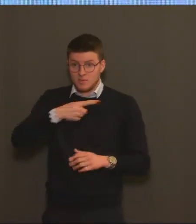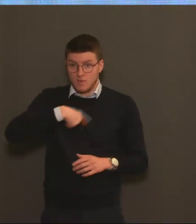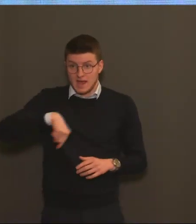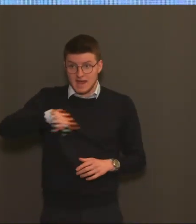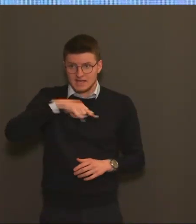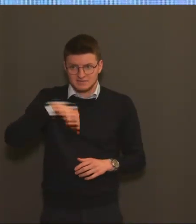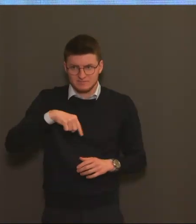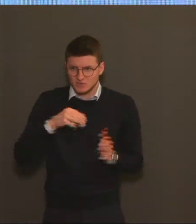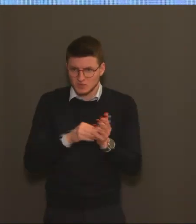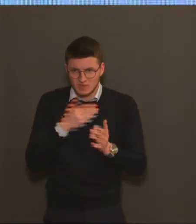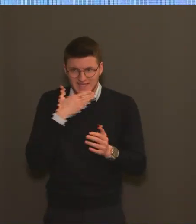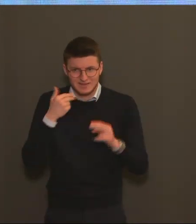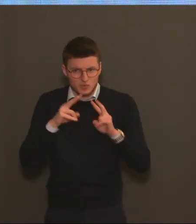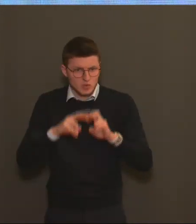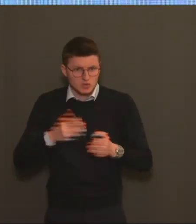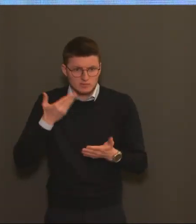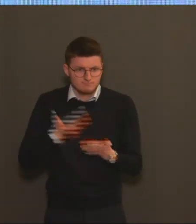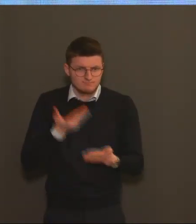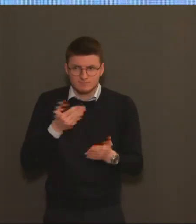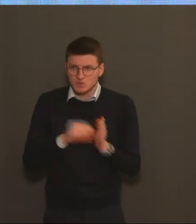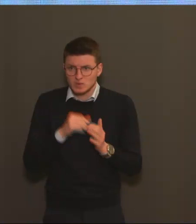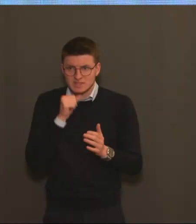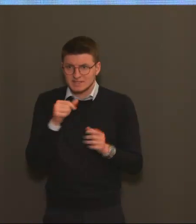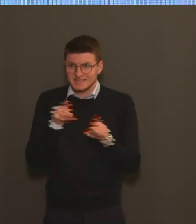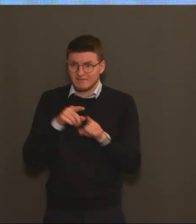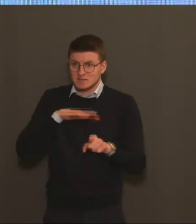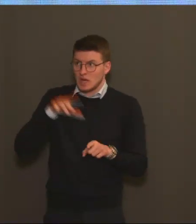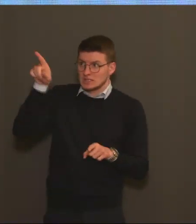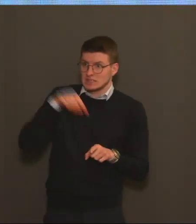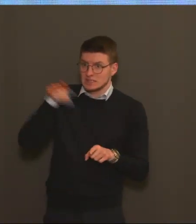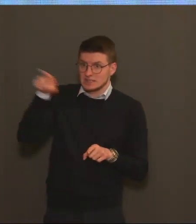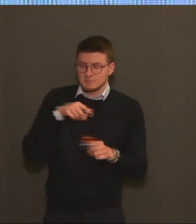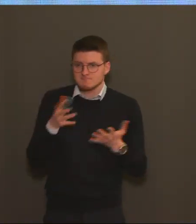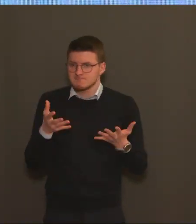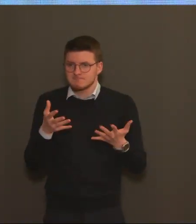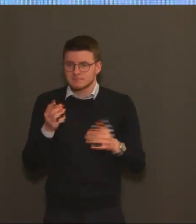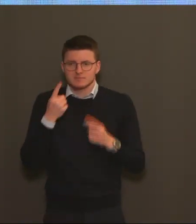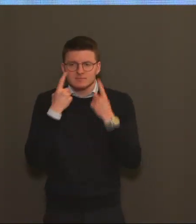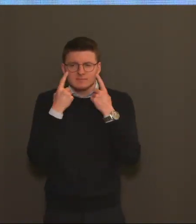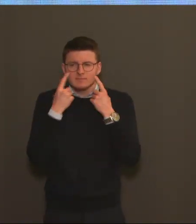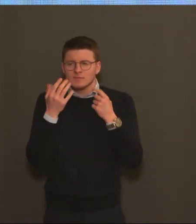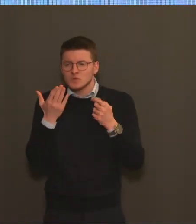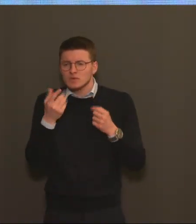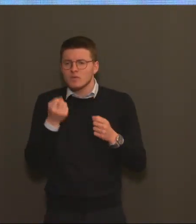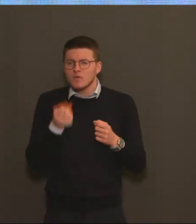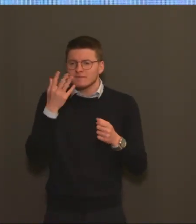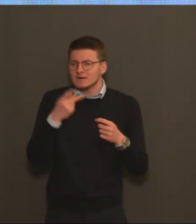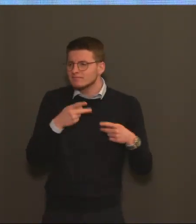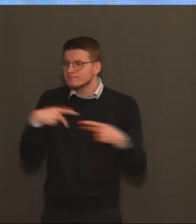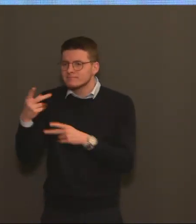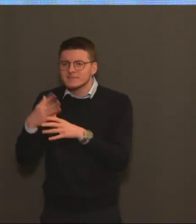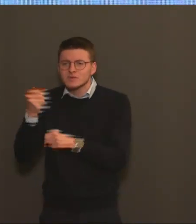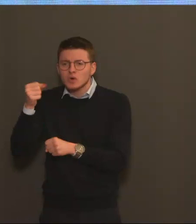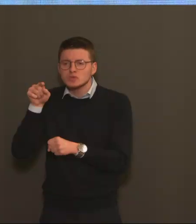Zoals ik al zei, wanneer je kijkt naar het aantal hospitalisaties, dan is dat 6 à 7% van uw aantal besmettingen. Dat is de